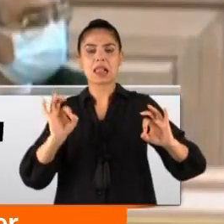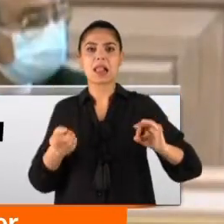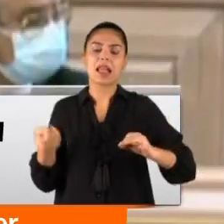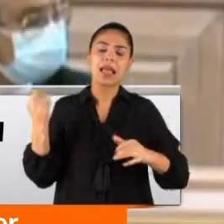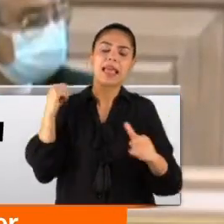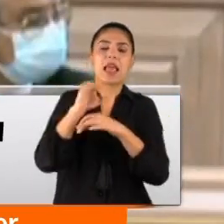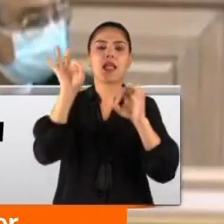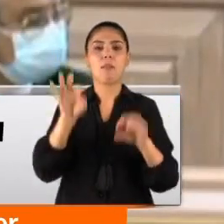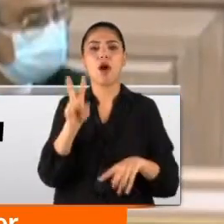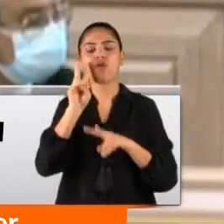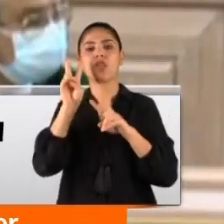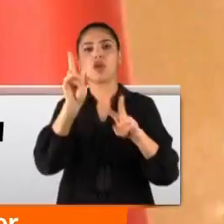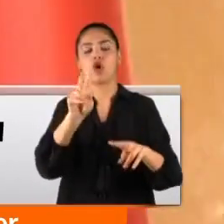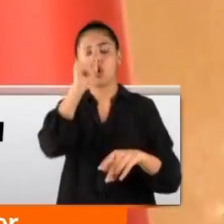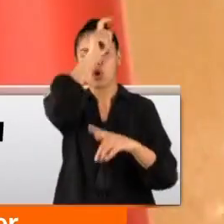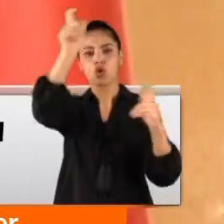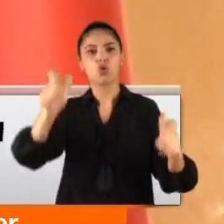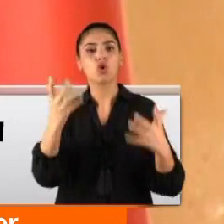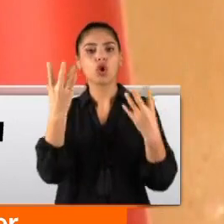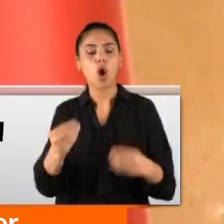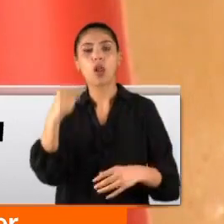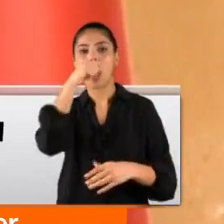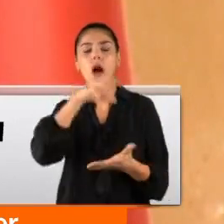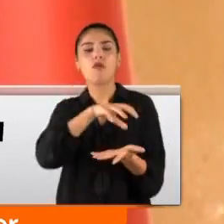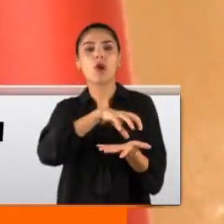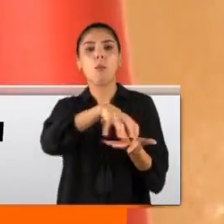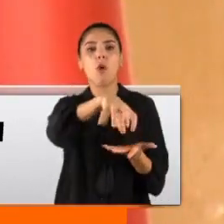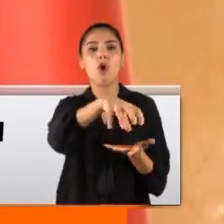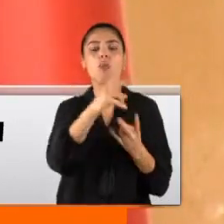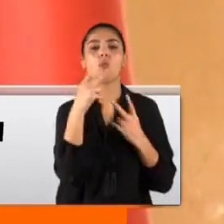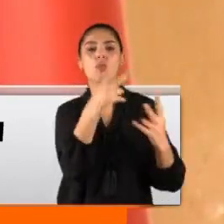nüksettiğine şahit oluyoruz. Türkiye olarak Afrika kıtasına yönelik